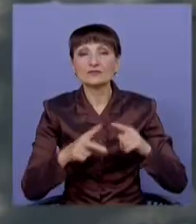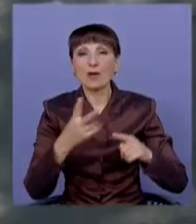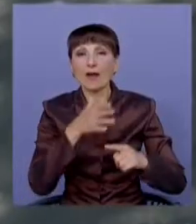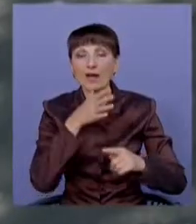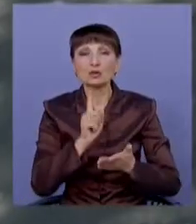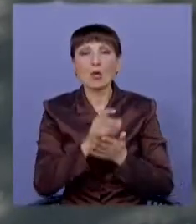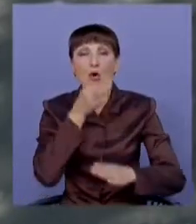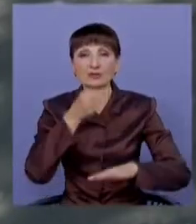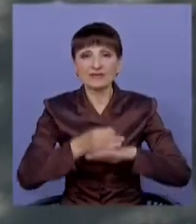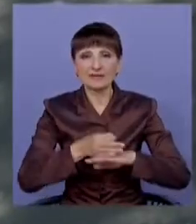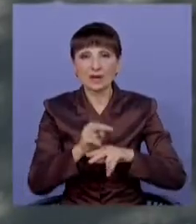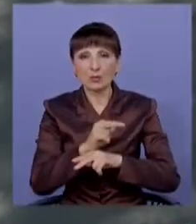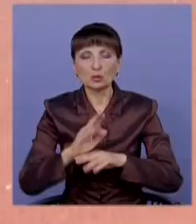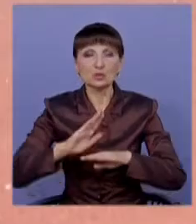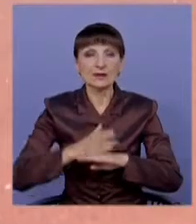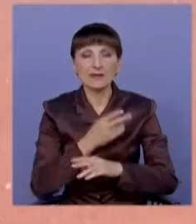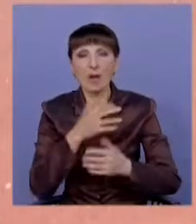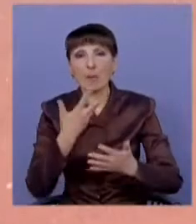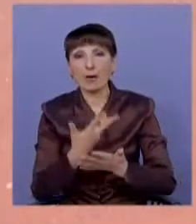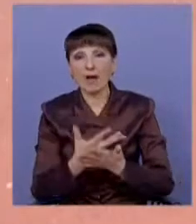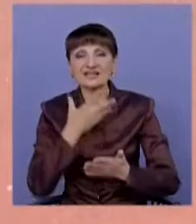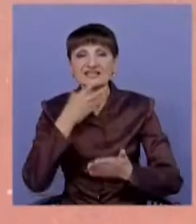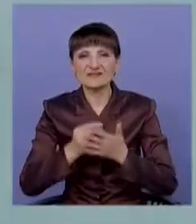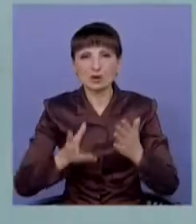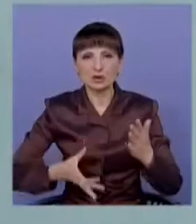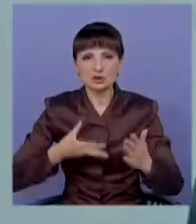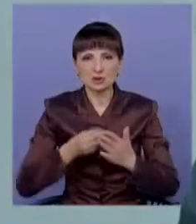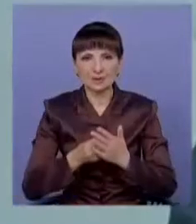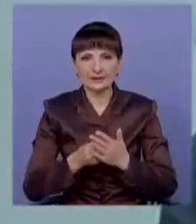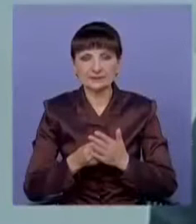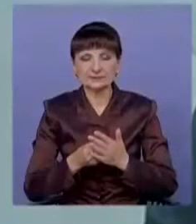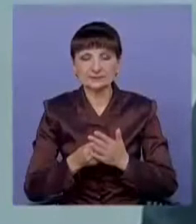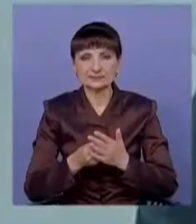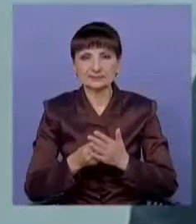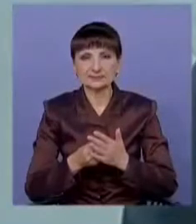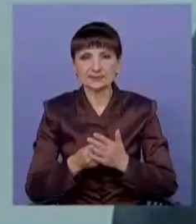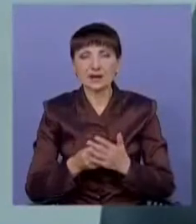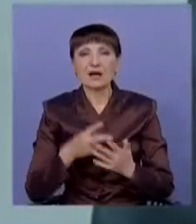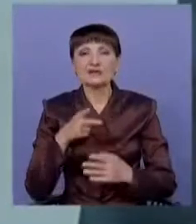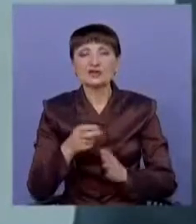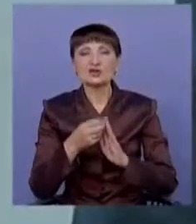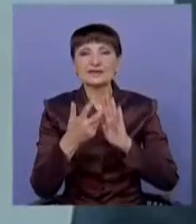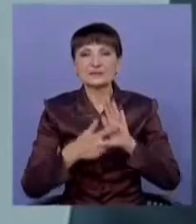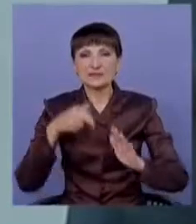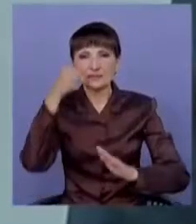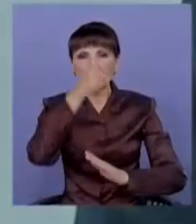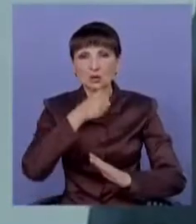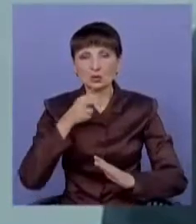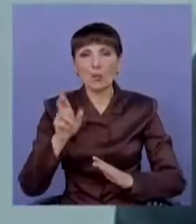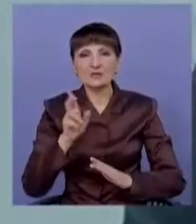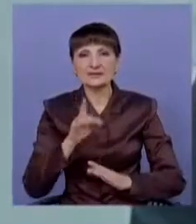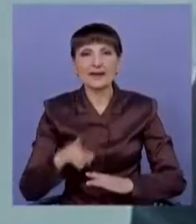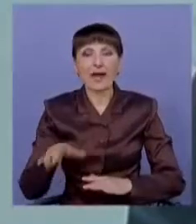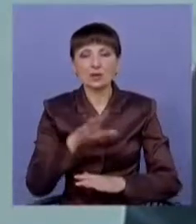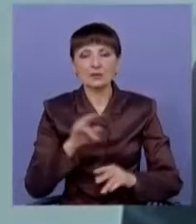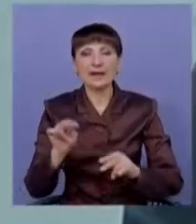ремонта несет обязательства устранять дефекты за свой счет. В 2018 году в Бостандыкском